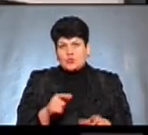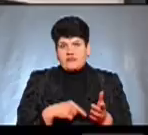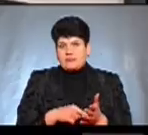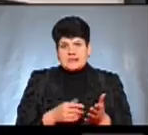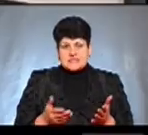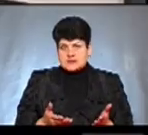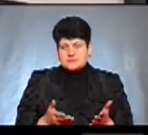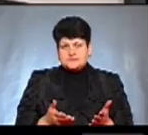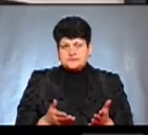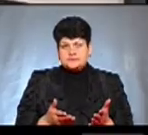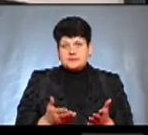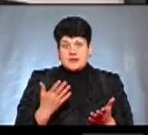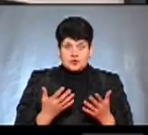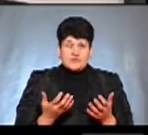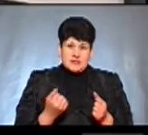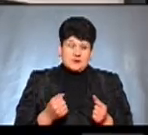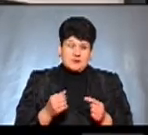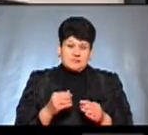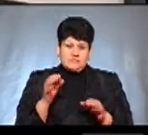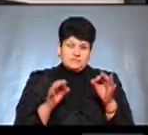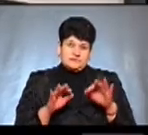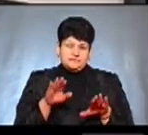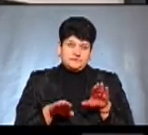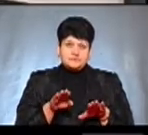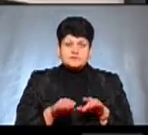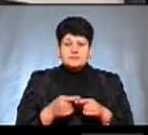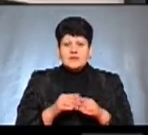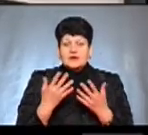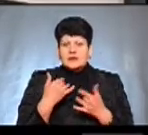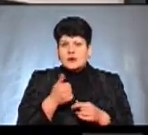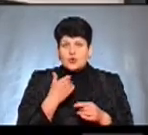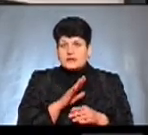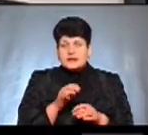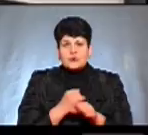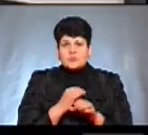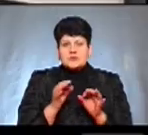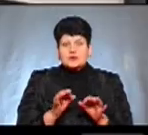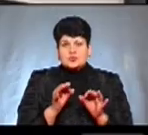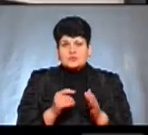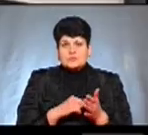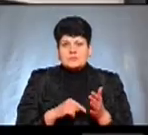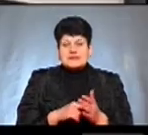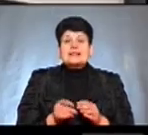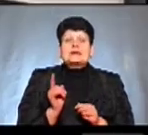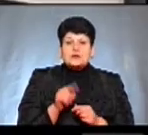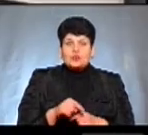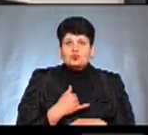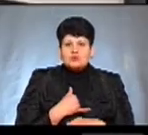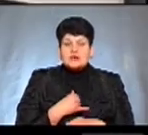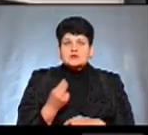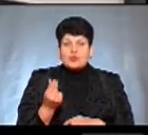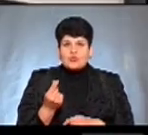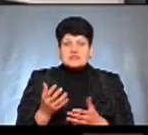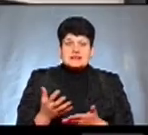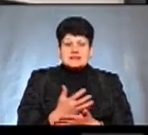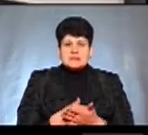абсолютно. Тобто, якщо так взяти співвідношення. Тобто, це декілька років не робити інфраструктурні проекти, і то в нас коштів закумулювати